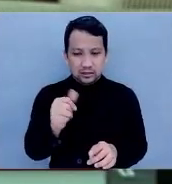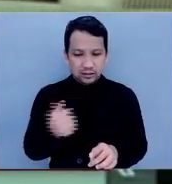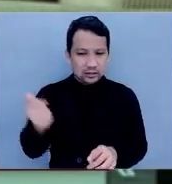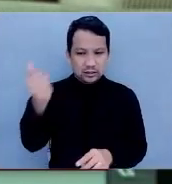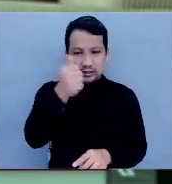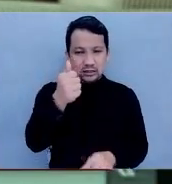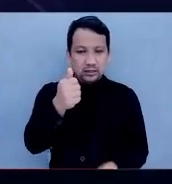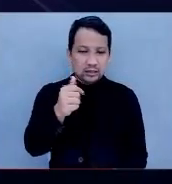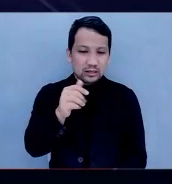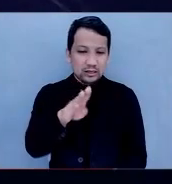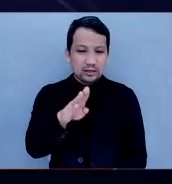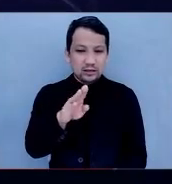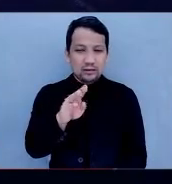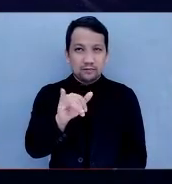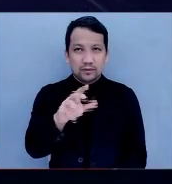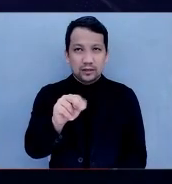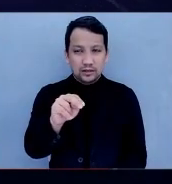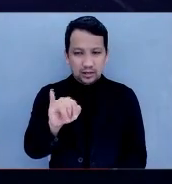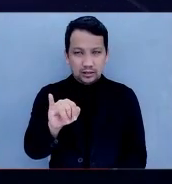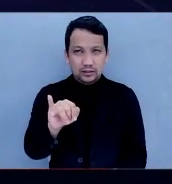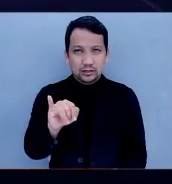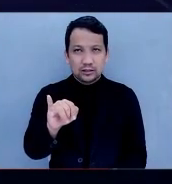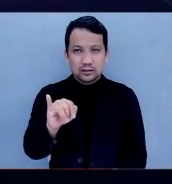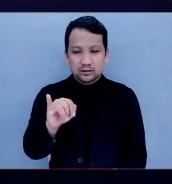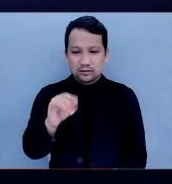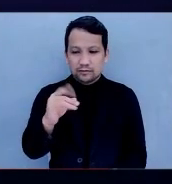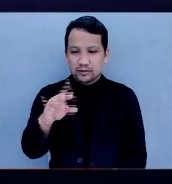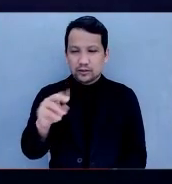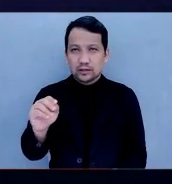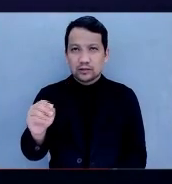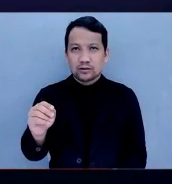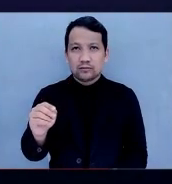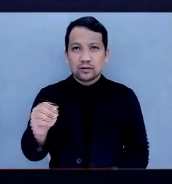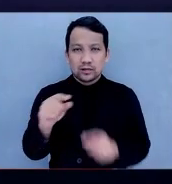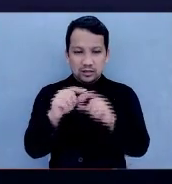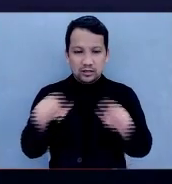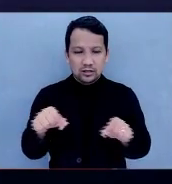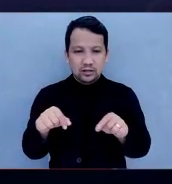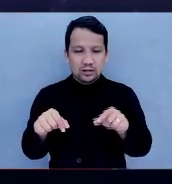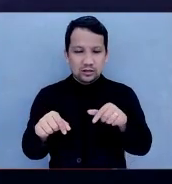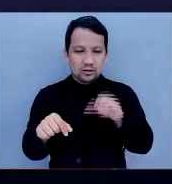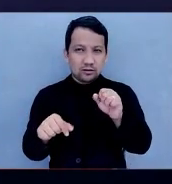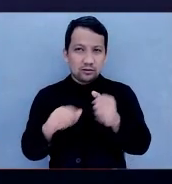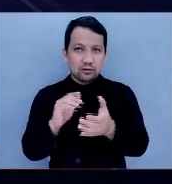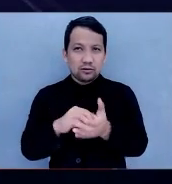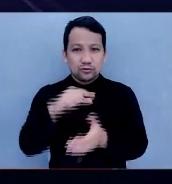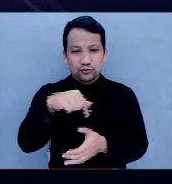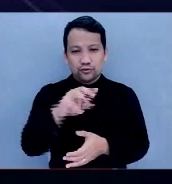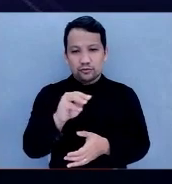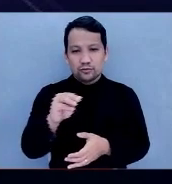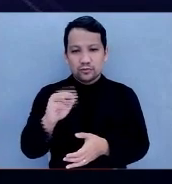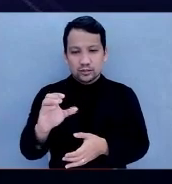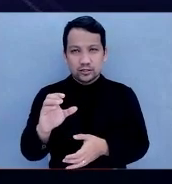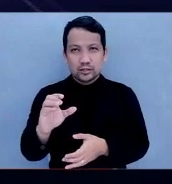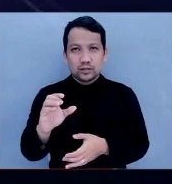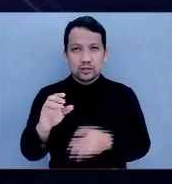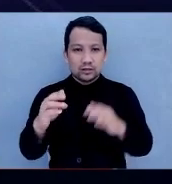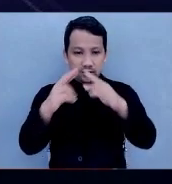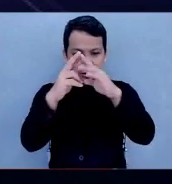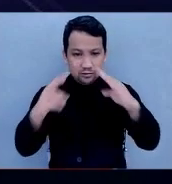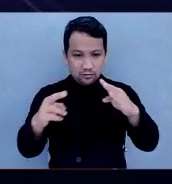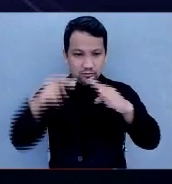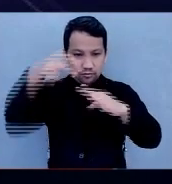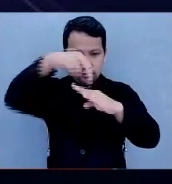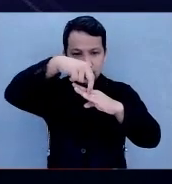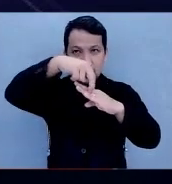bayani Fernando base sa kanyang medical record sa kirino Memorial Medical Center o qmmc nahulog mula sa